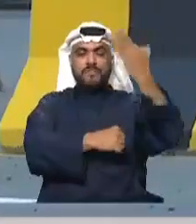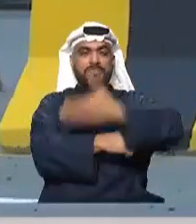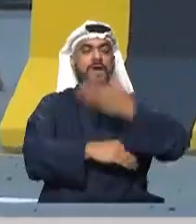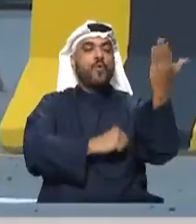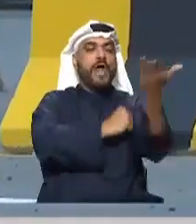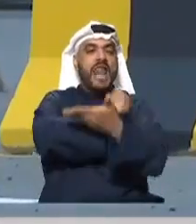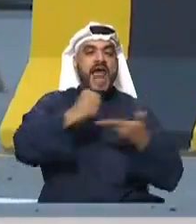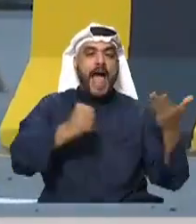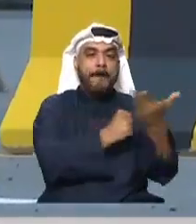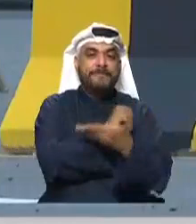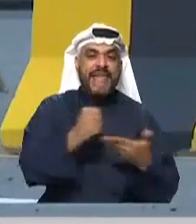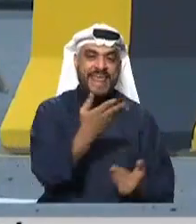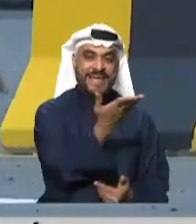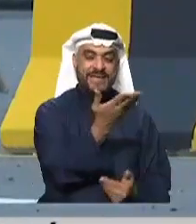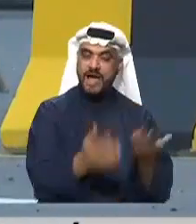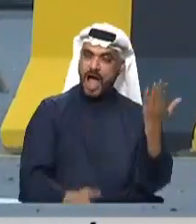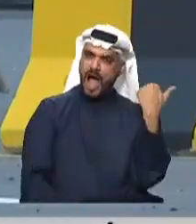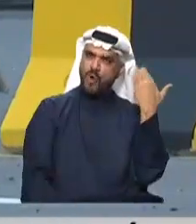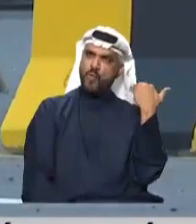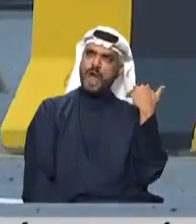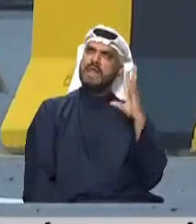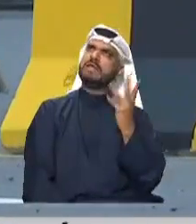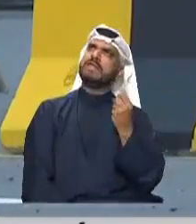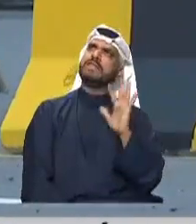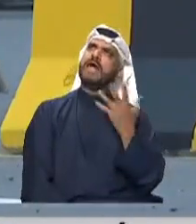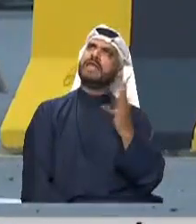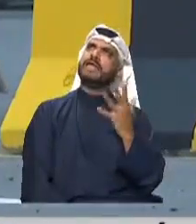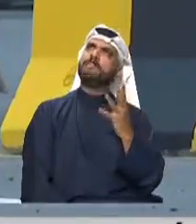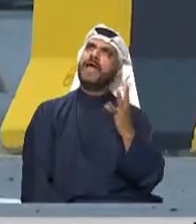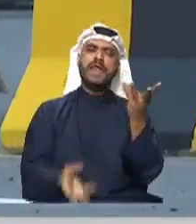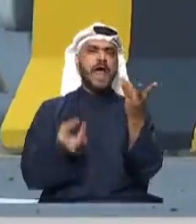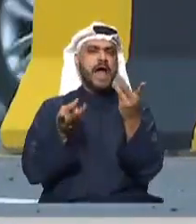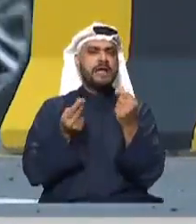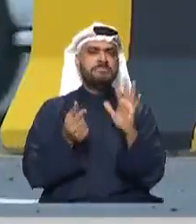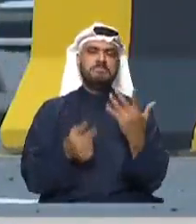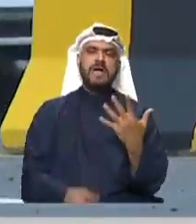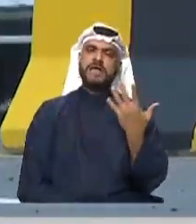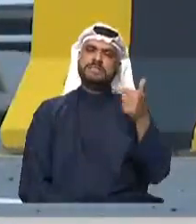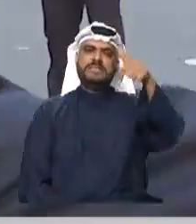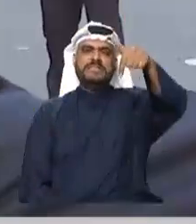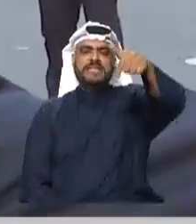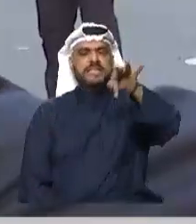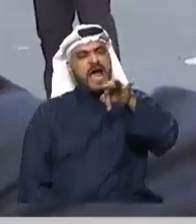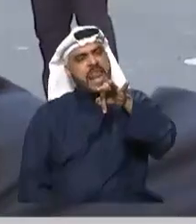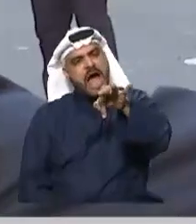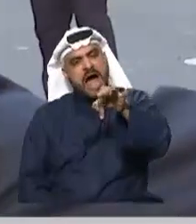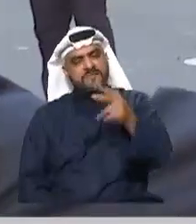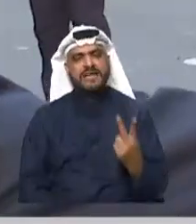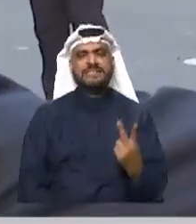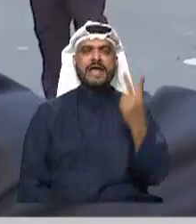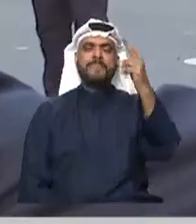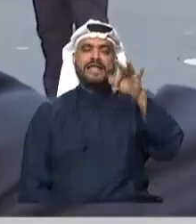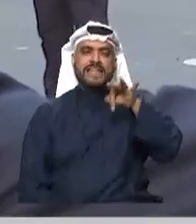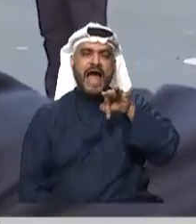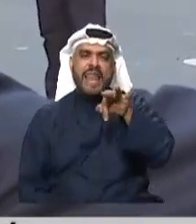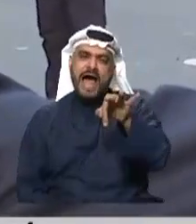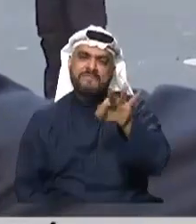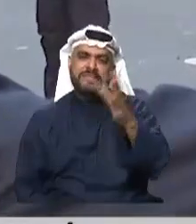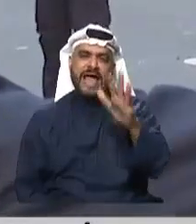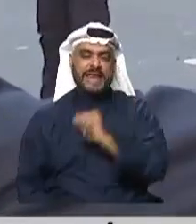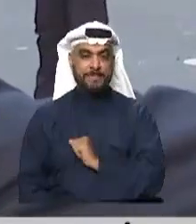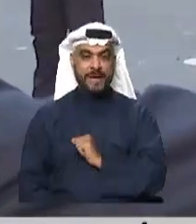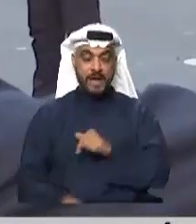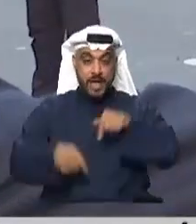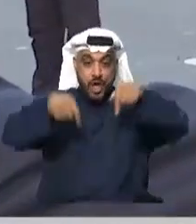الراحه الايام السابقه كان هناك طبعا عدد لا يتجاوز ال 6,000 و 7000 على حسب الايام